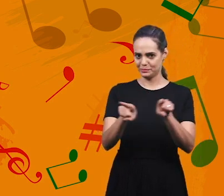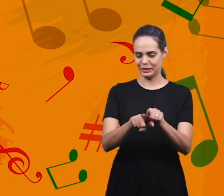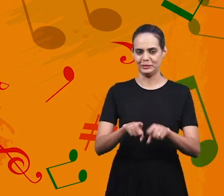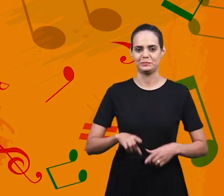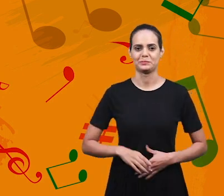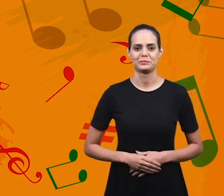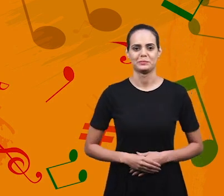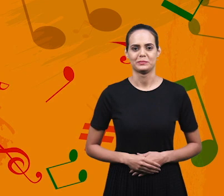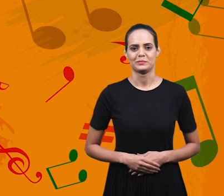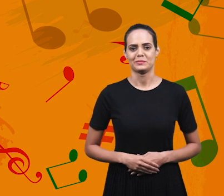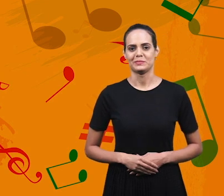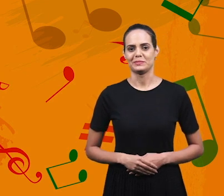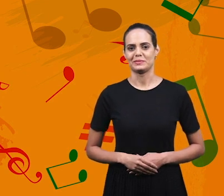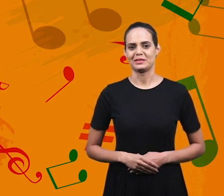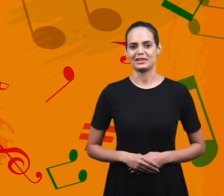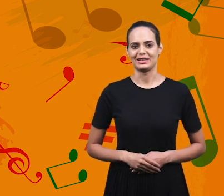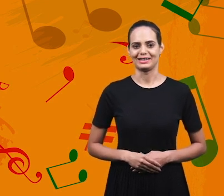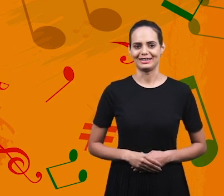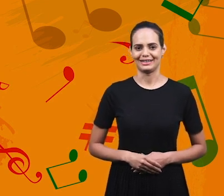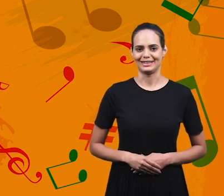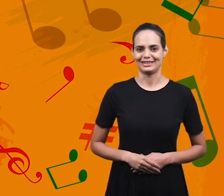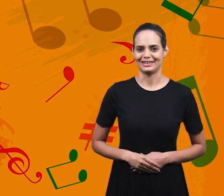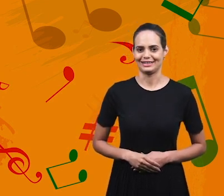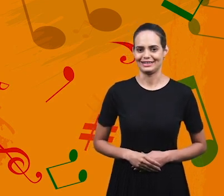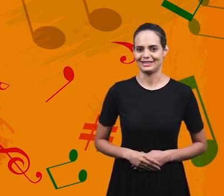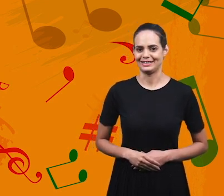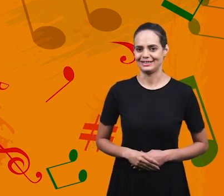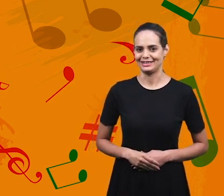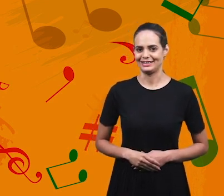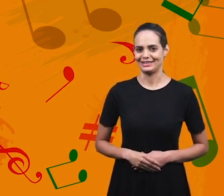Manuel, de 12 ans, de Barreiras, Bahia.